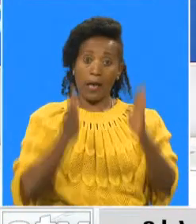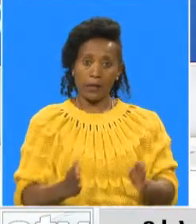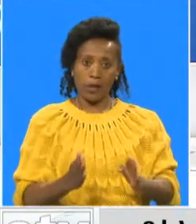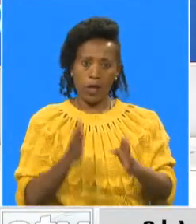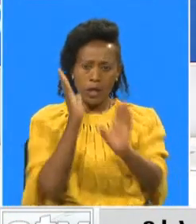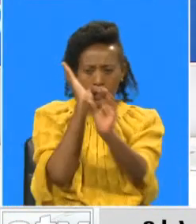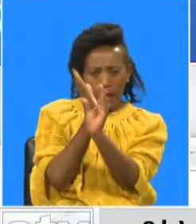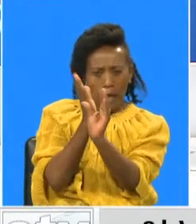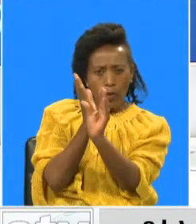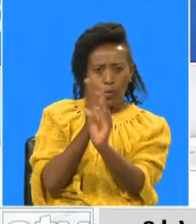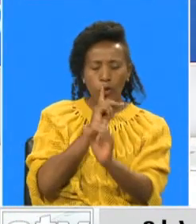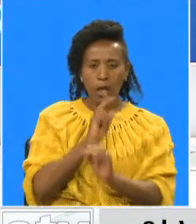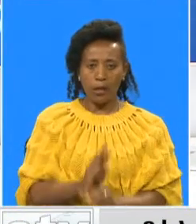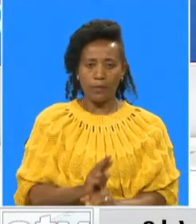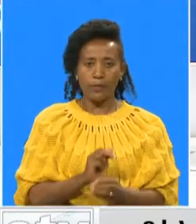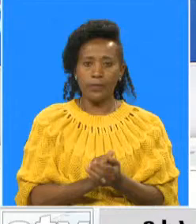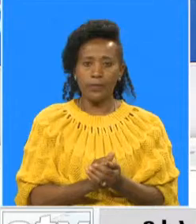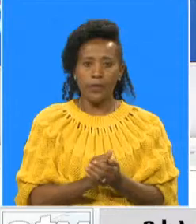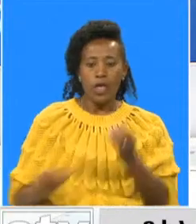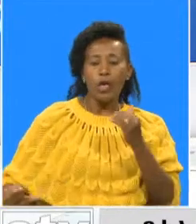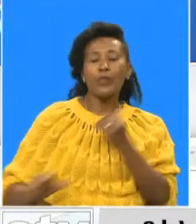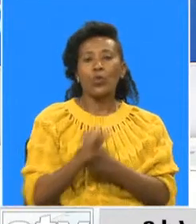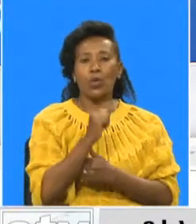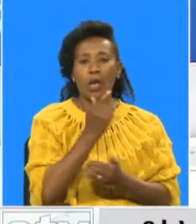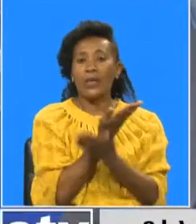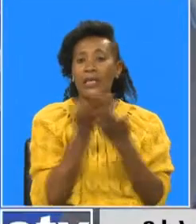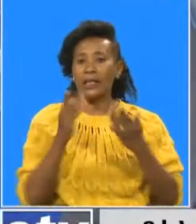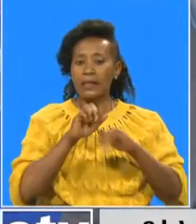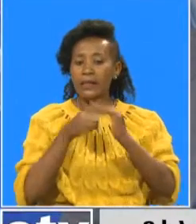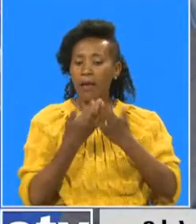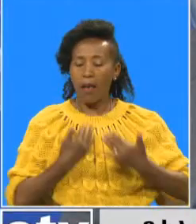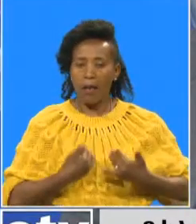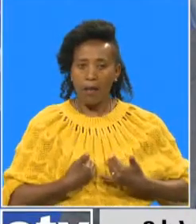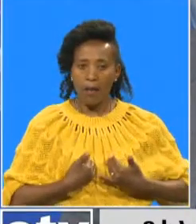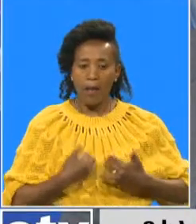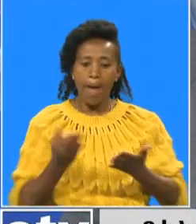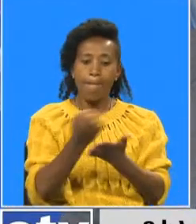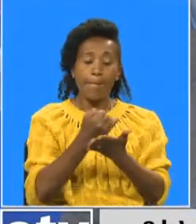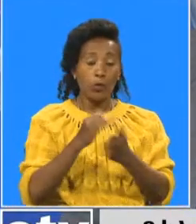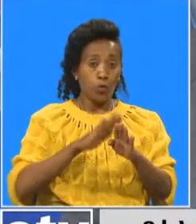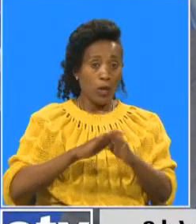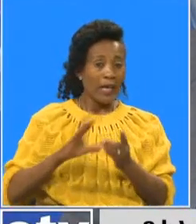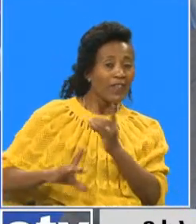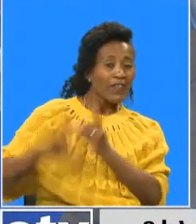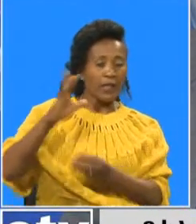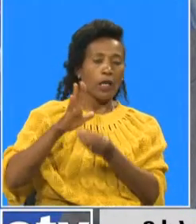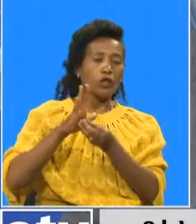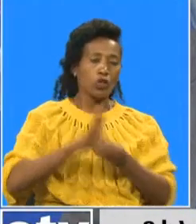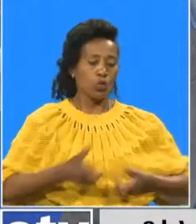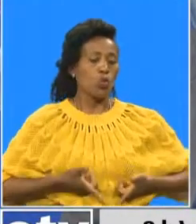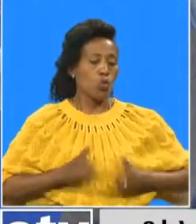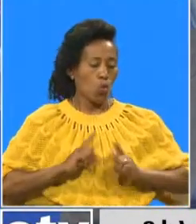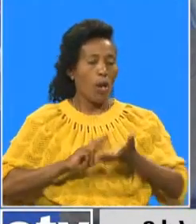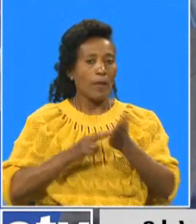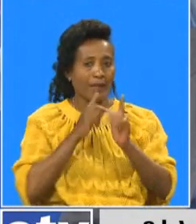ሰራተኛውም ሳይኮሎጂካሊ የሚጎዳበት ነገር ስላለ ምርቱ ላይ ከፍተኛ ተጽዕኖ ይኖረዋል ማለት